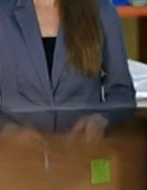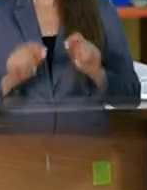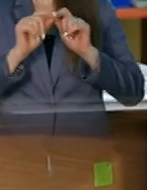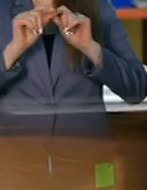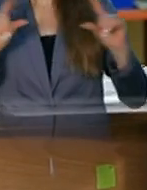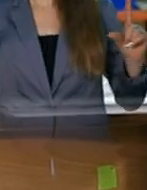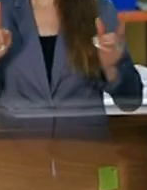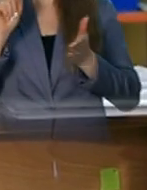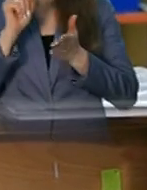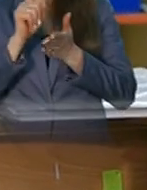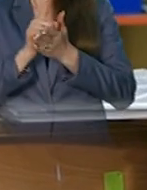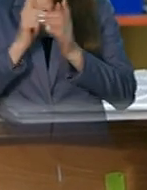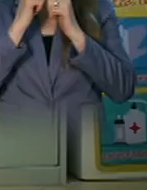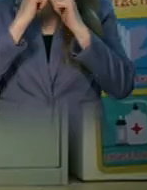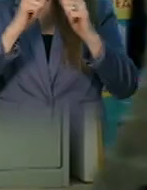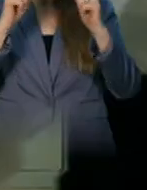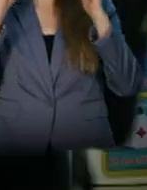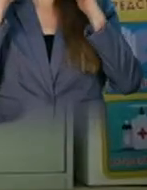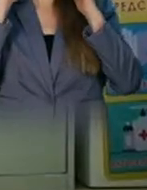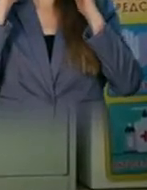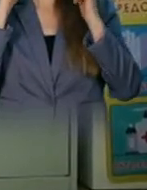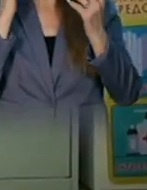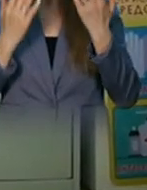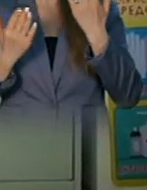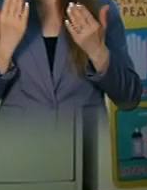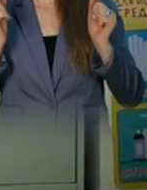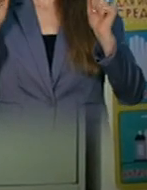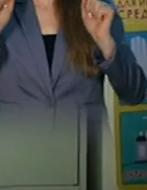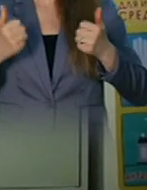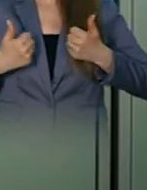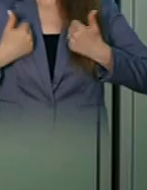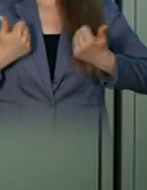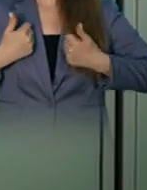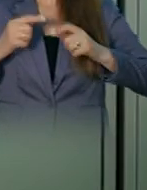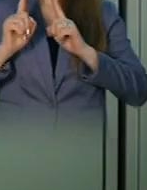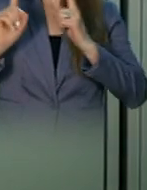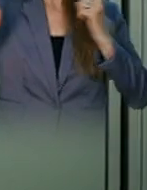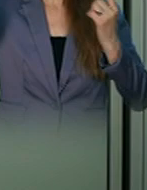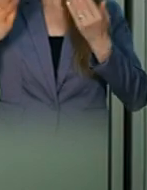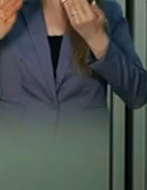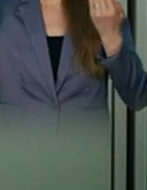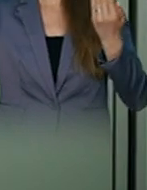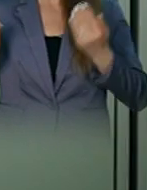мектепте бетперде тағуымыз керек. Бетперде бізді вирустан қорғайды.